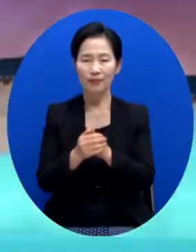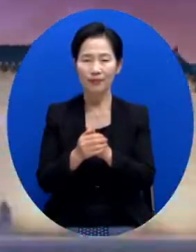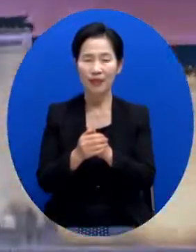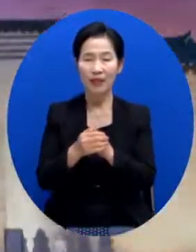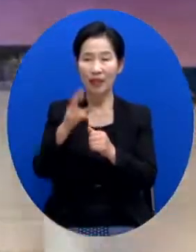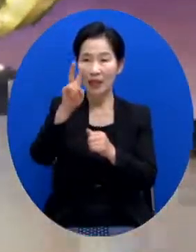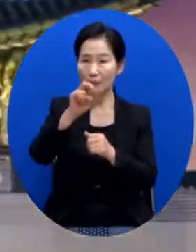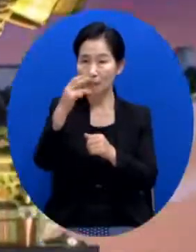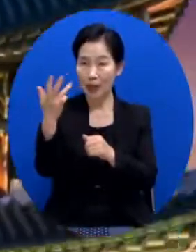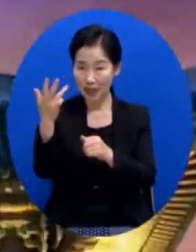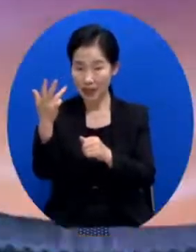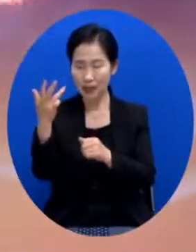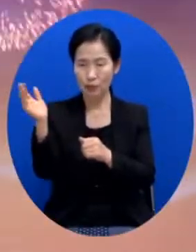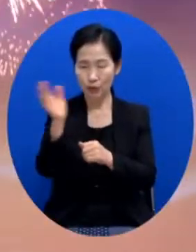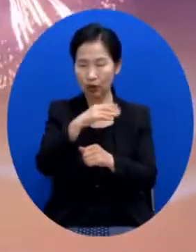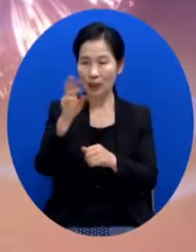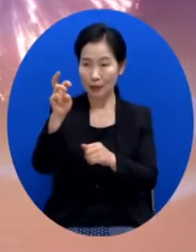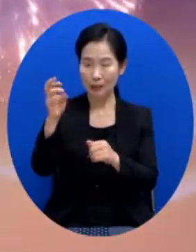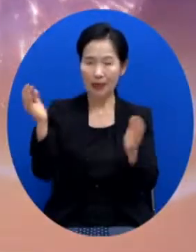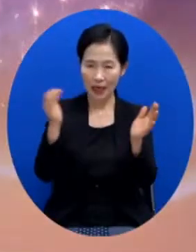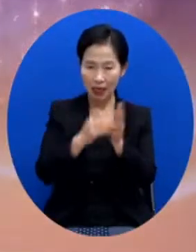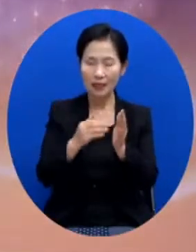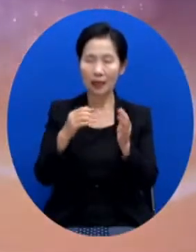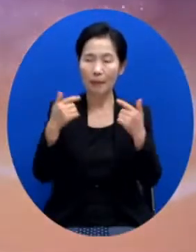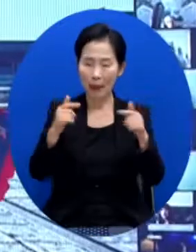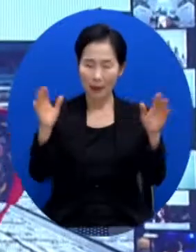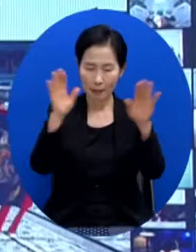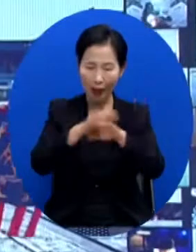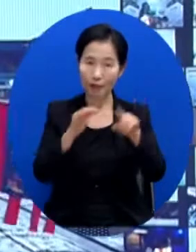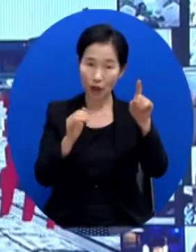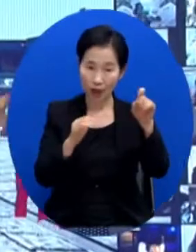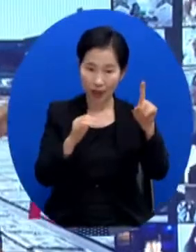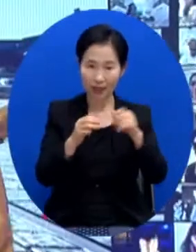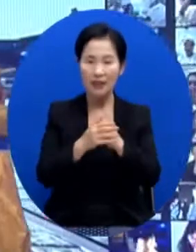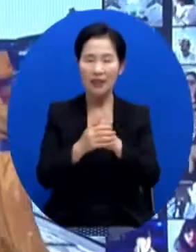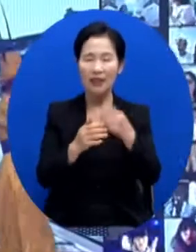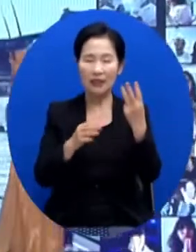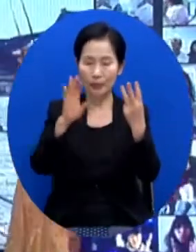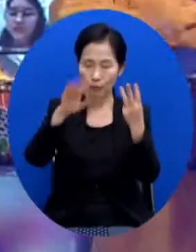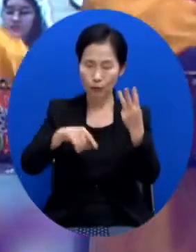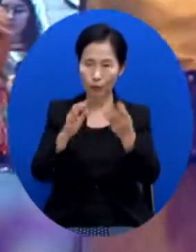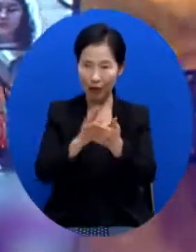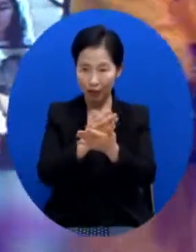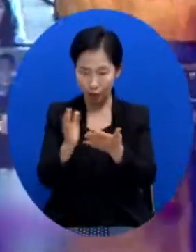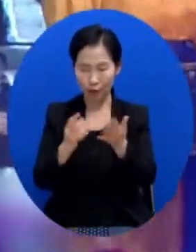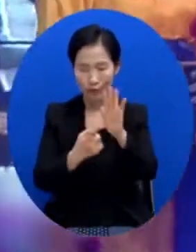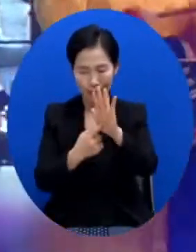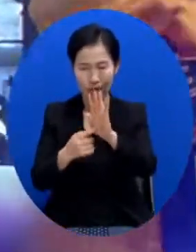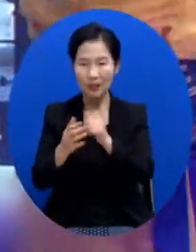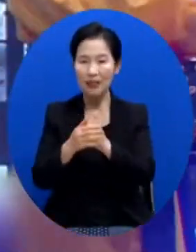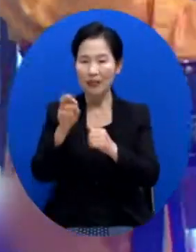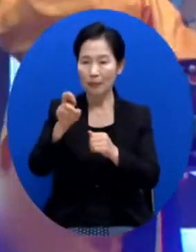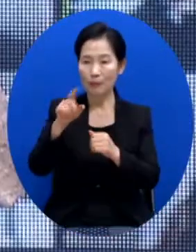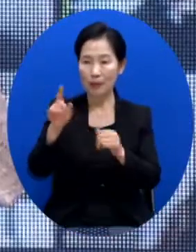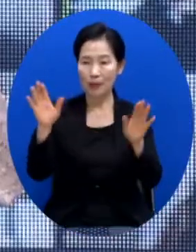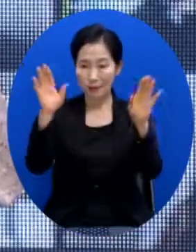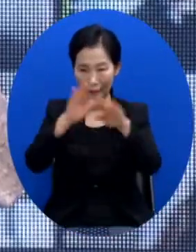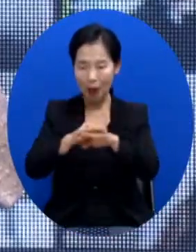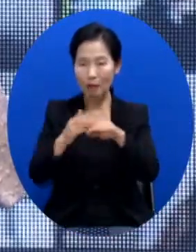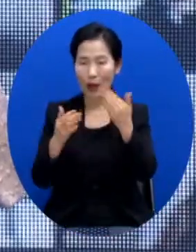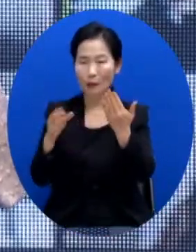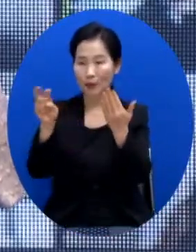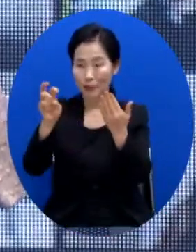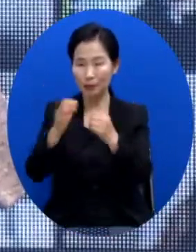오는 28일부터 30일까지 는 매일 밤 11시에 3부로 나눠 방송하며 31일 밤 9시 30분에는